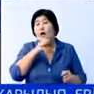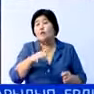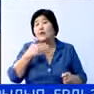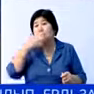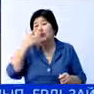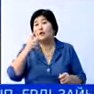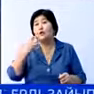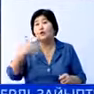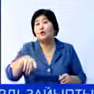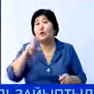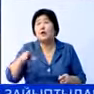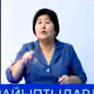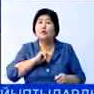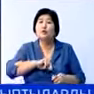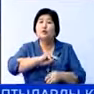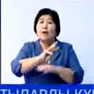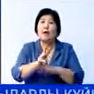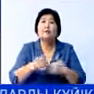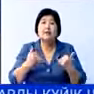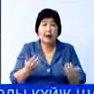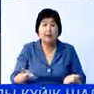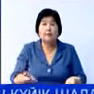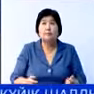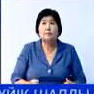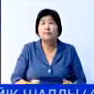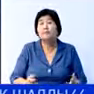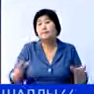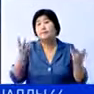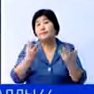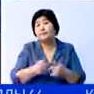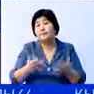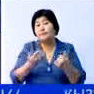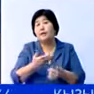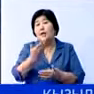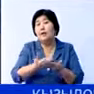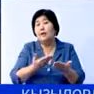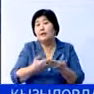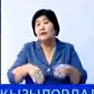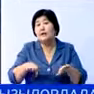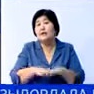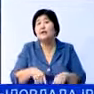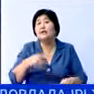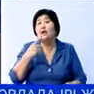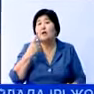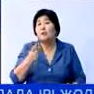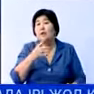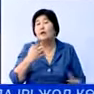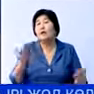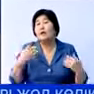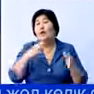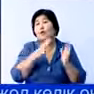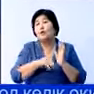адам жұмыспен қамтылады. Статистикалық ресми мәліметтерге сәйкес бір маусымда 90 мың